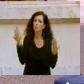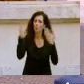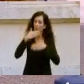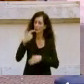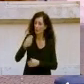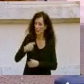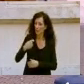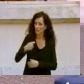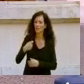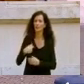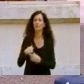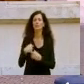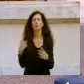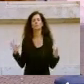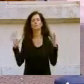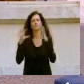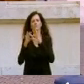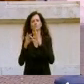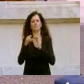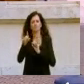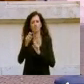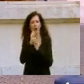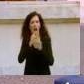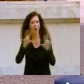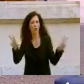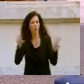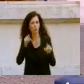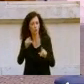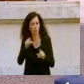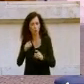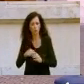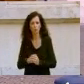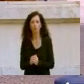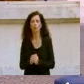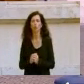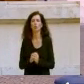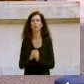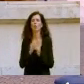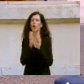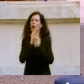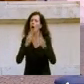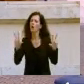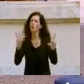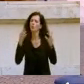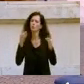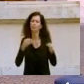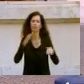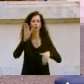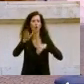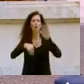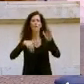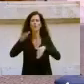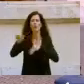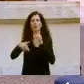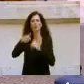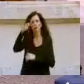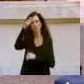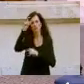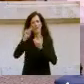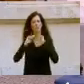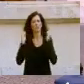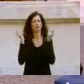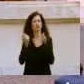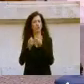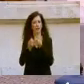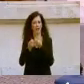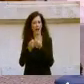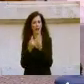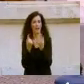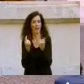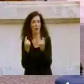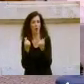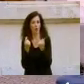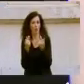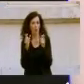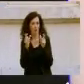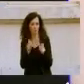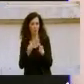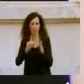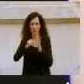agganciandomi al suo annuncio poco fa sulla convocazione degli stati generali dell'economia nel giro di qualche